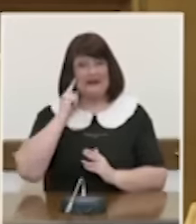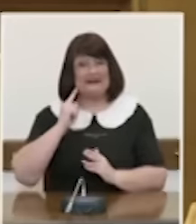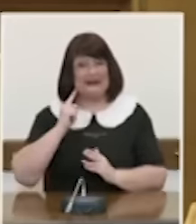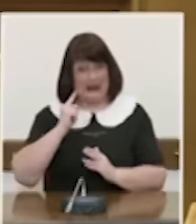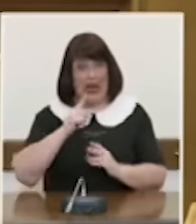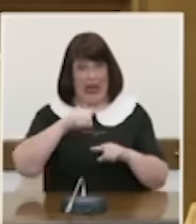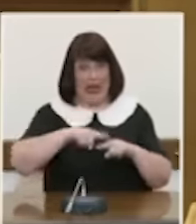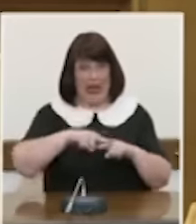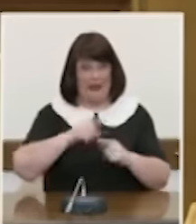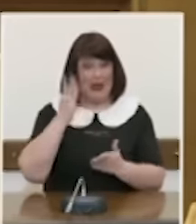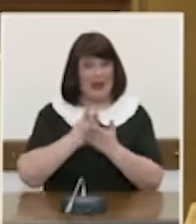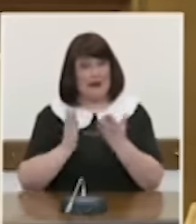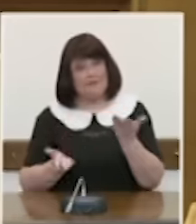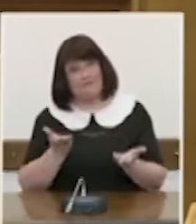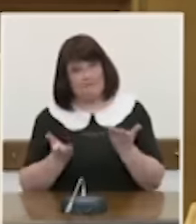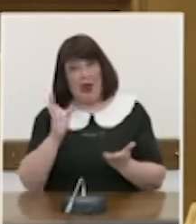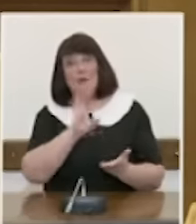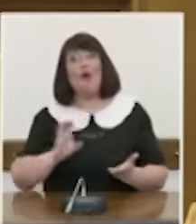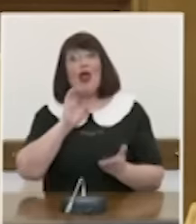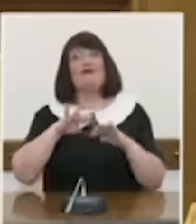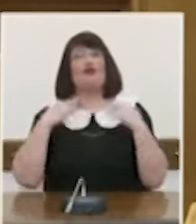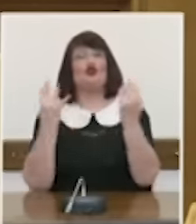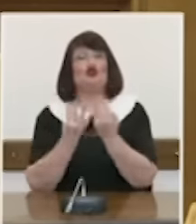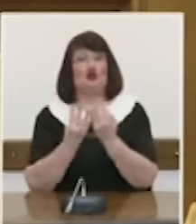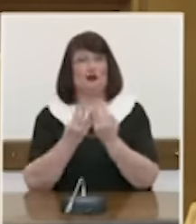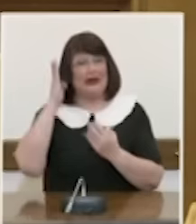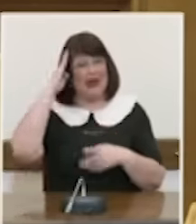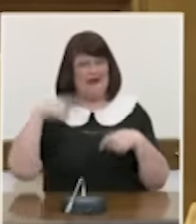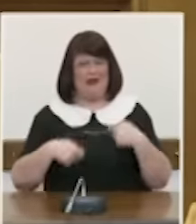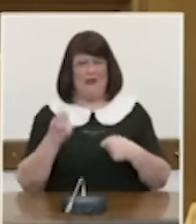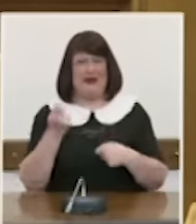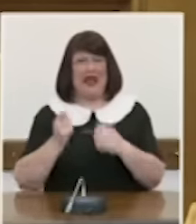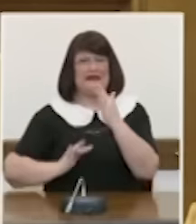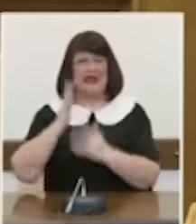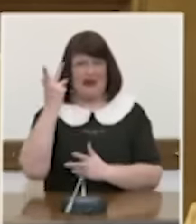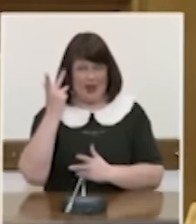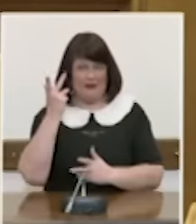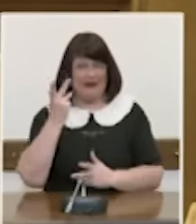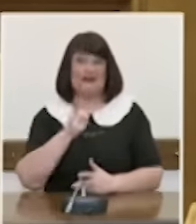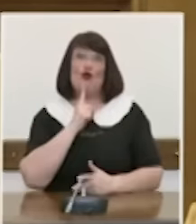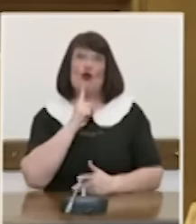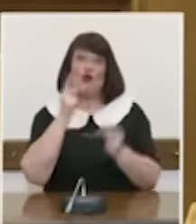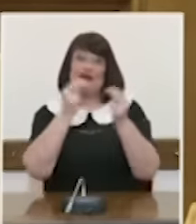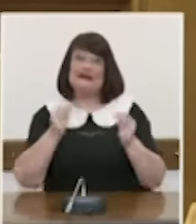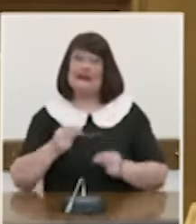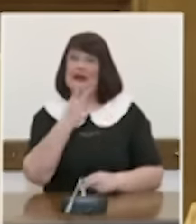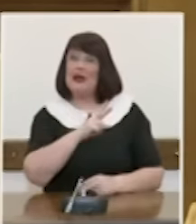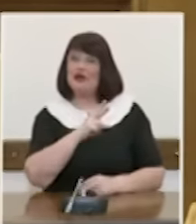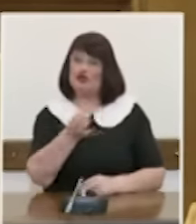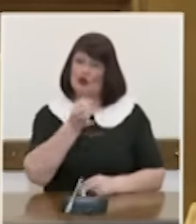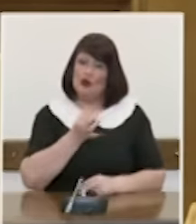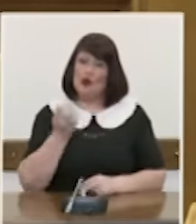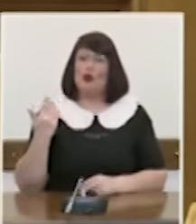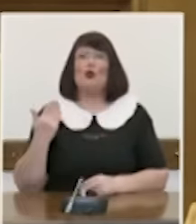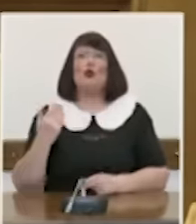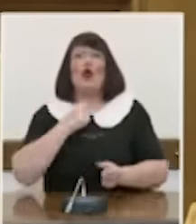Μα υψηλούς ρυθμούς καπιταλιστικής ανάπτυξης, όπως και τα δικά σας στοιχεία λένε, είχαμε τα τελευταία χρόνια